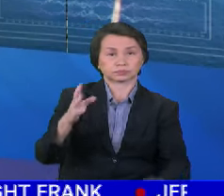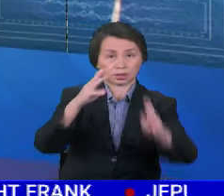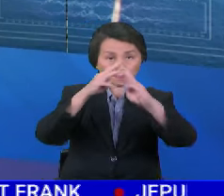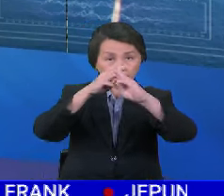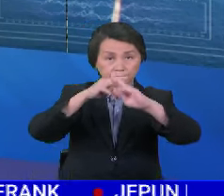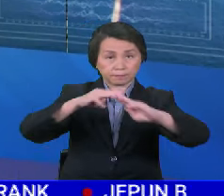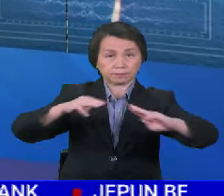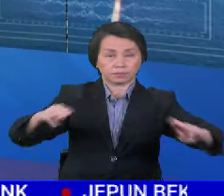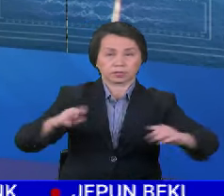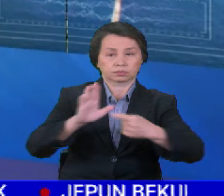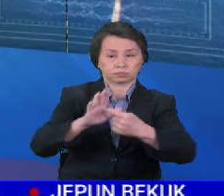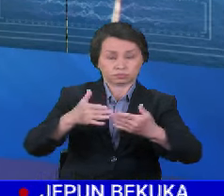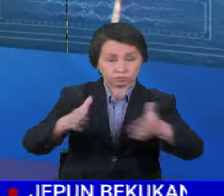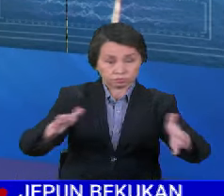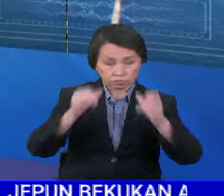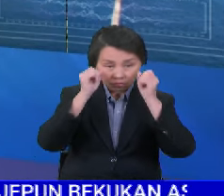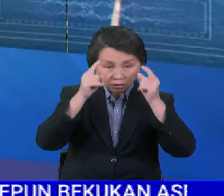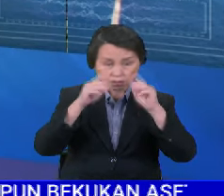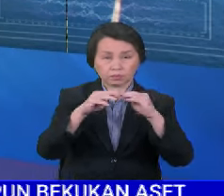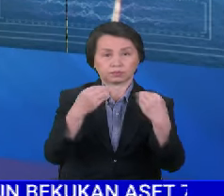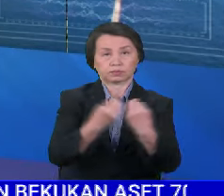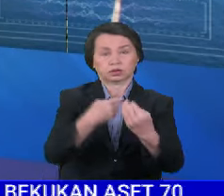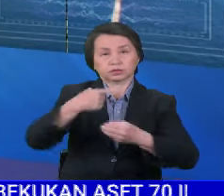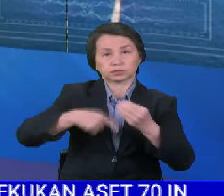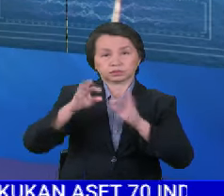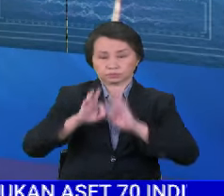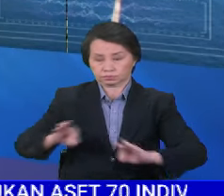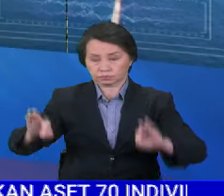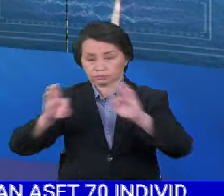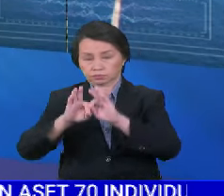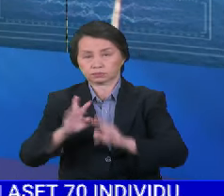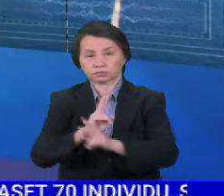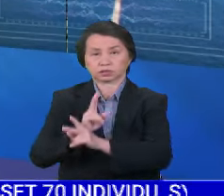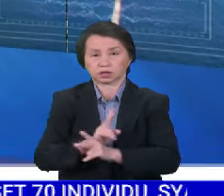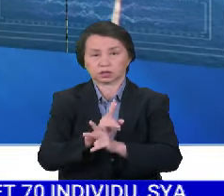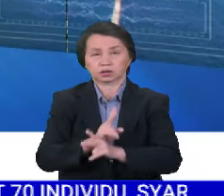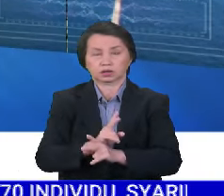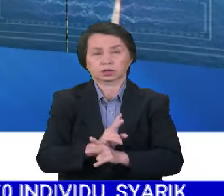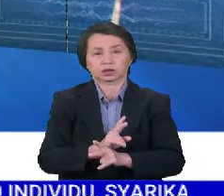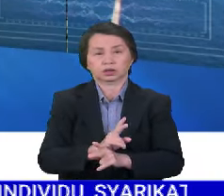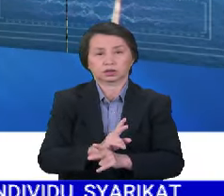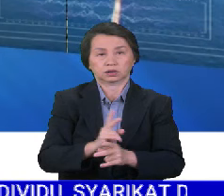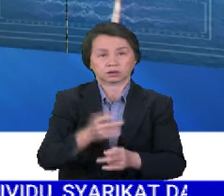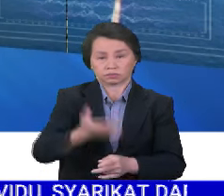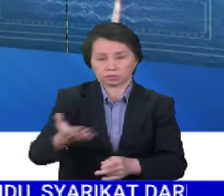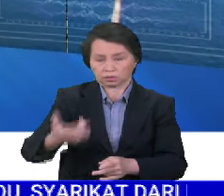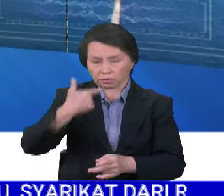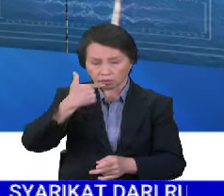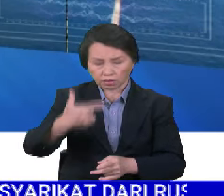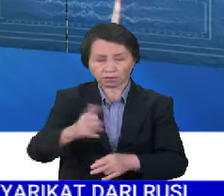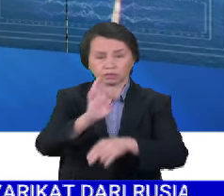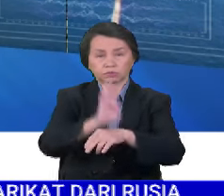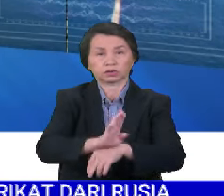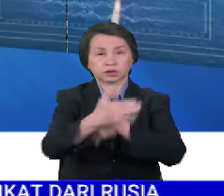memberikan pencerahan dan memupuk kesadaran masyarakat mengenai kepentingan memelihara dan memelihara Khazanah sejarah dan budaya